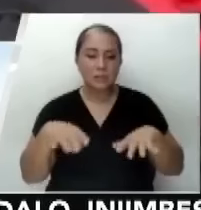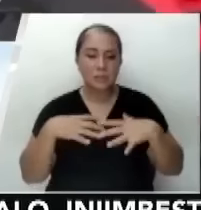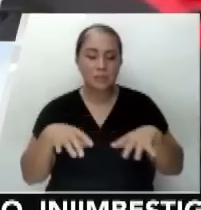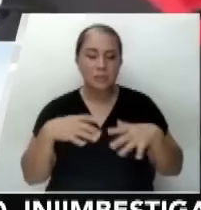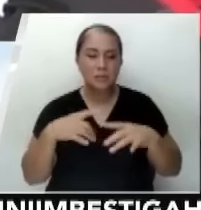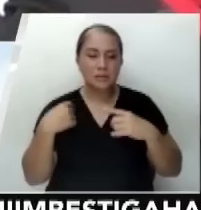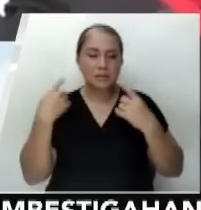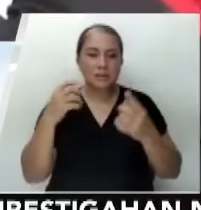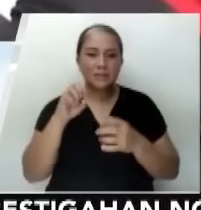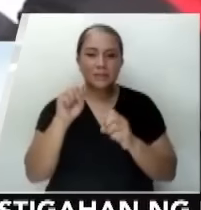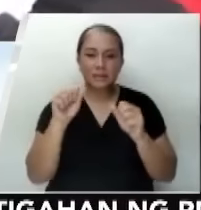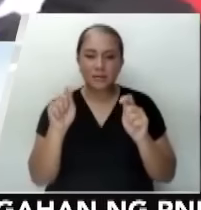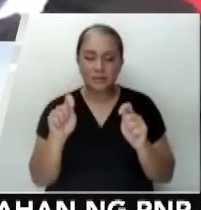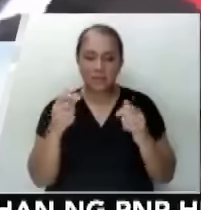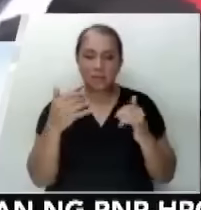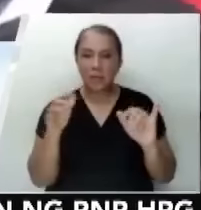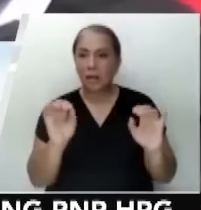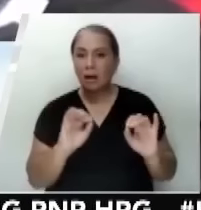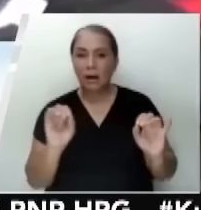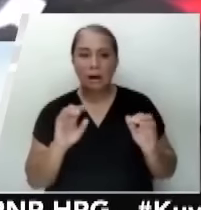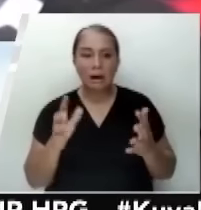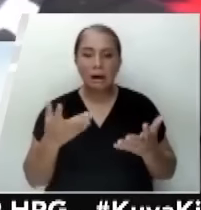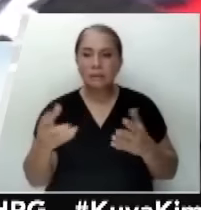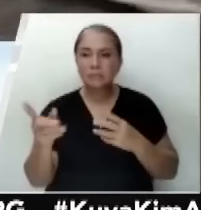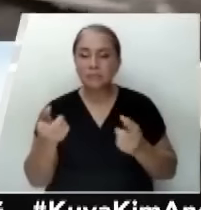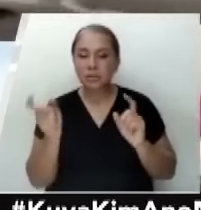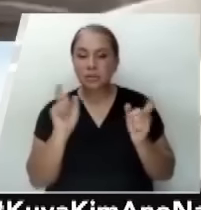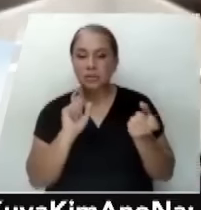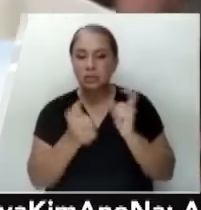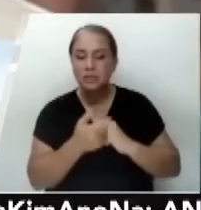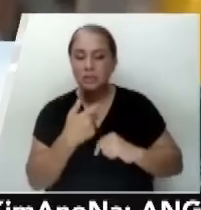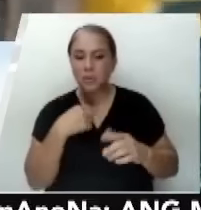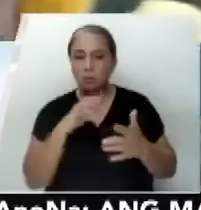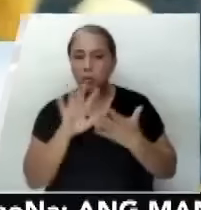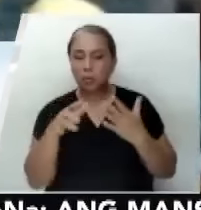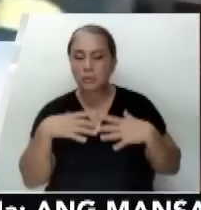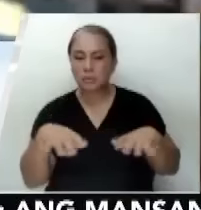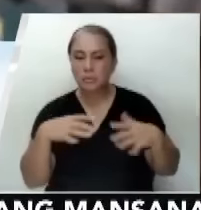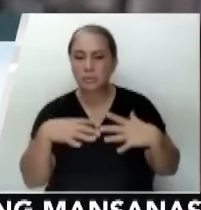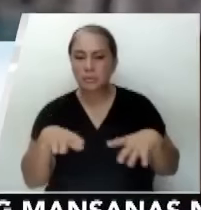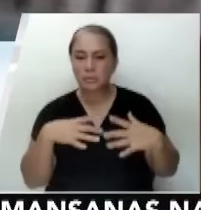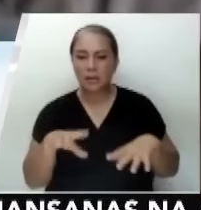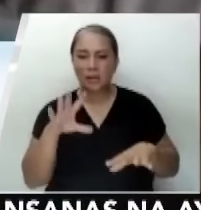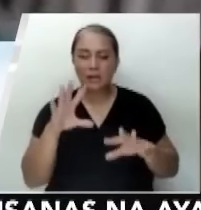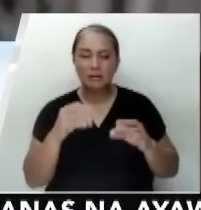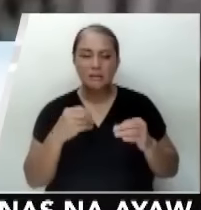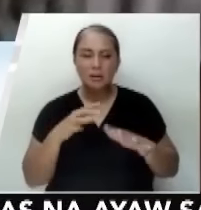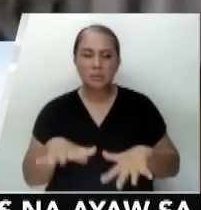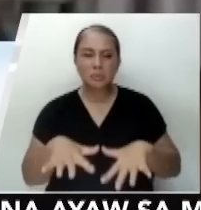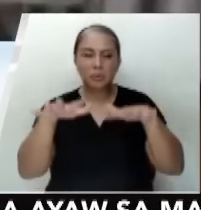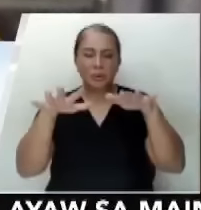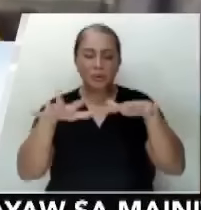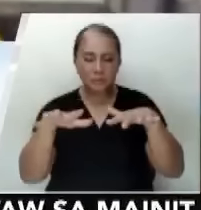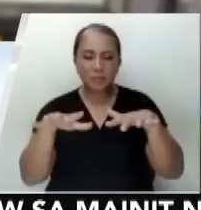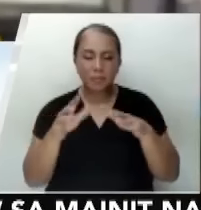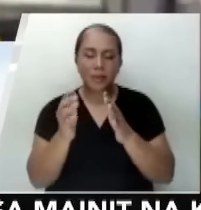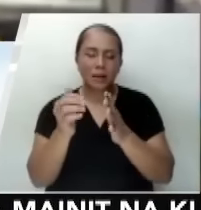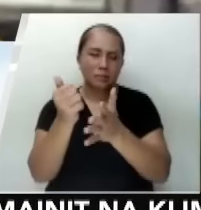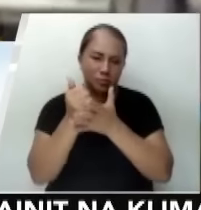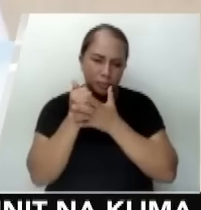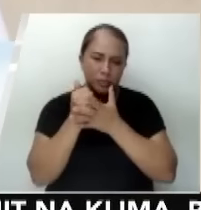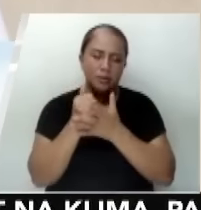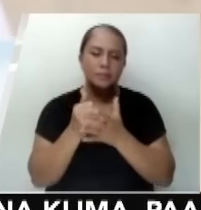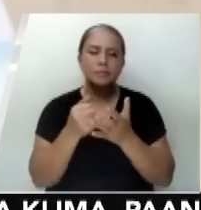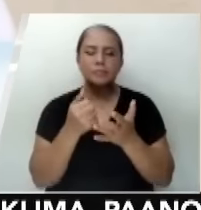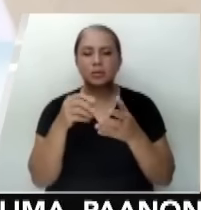Sabado. Wala na kasi siyang maipamalit dahil lahat ng gamit nalubog sa tubig. Hiling niya ang tulong at ayuda para sa